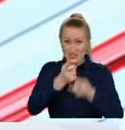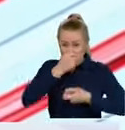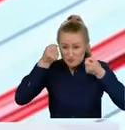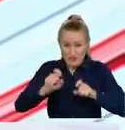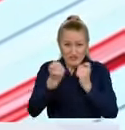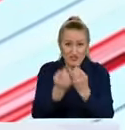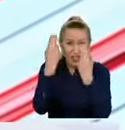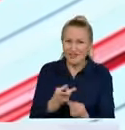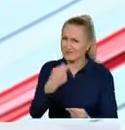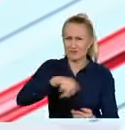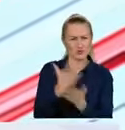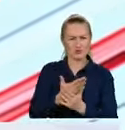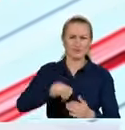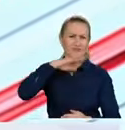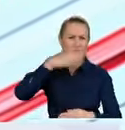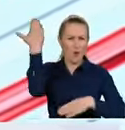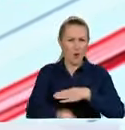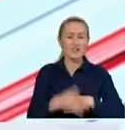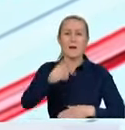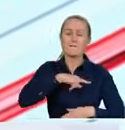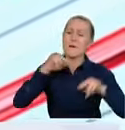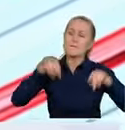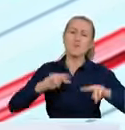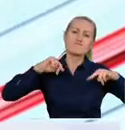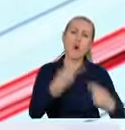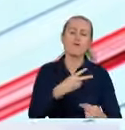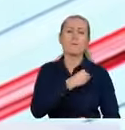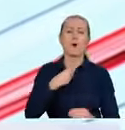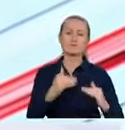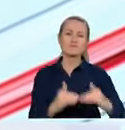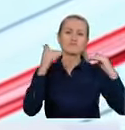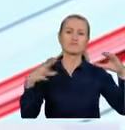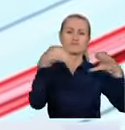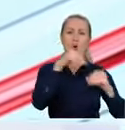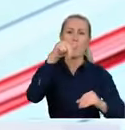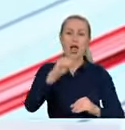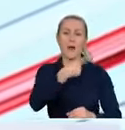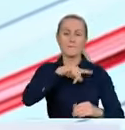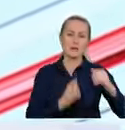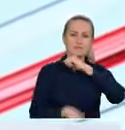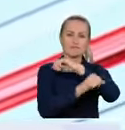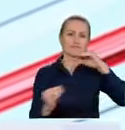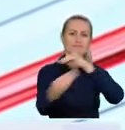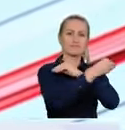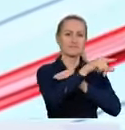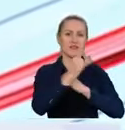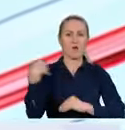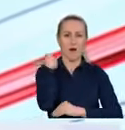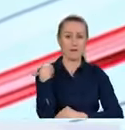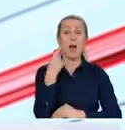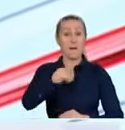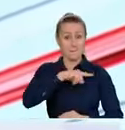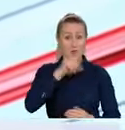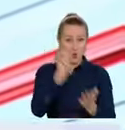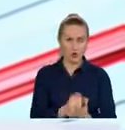wzmocnić politykę zagraniczną, odbudować pozycję Polski w Unii Europejskiej, zająć miejsce w Wielkiej Brytanii, bo tylko wtedy będziemy silni